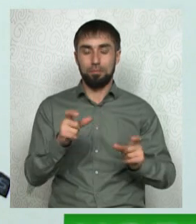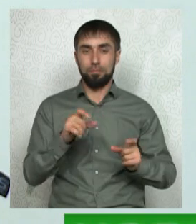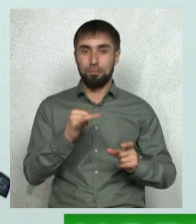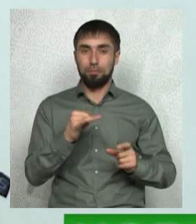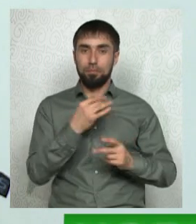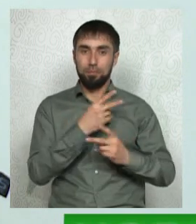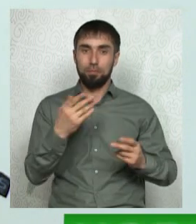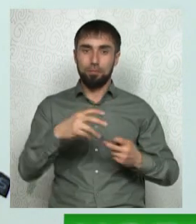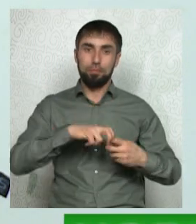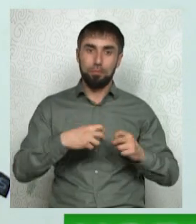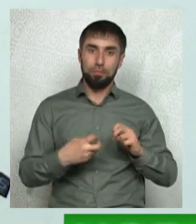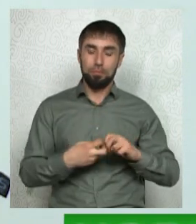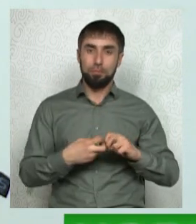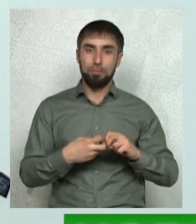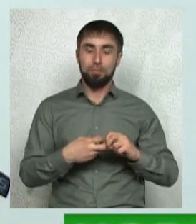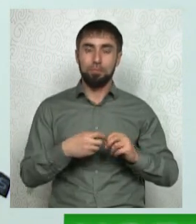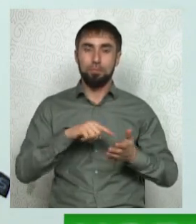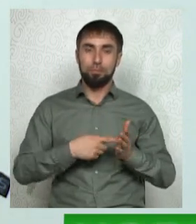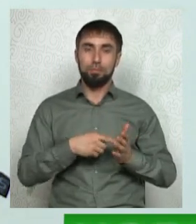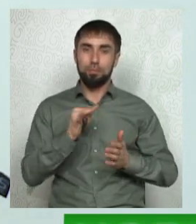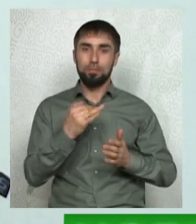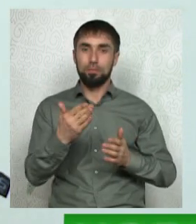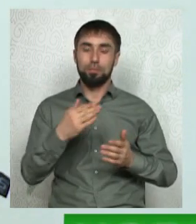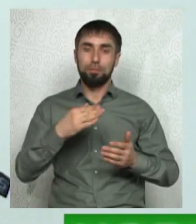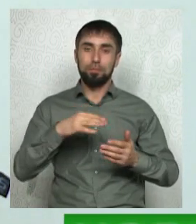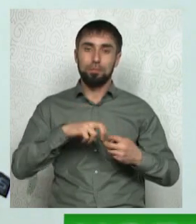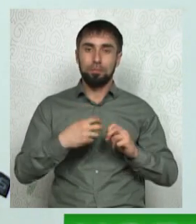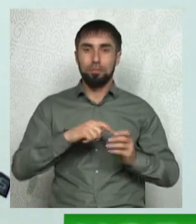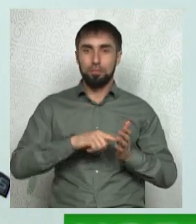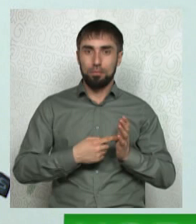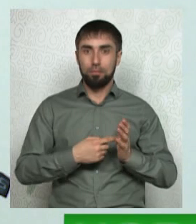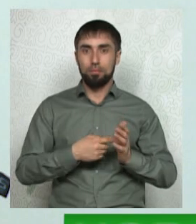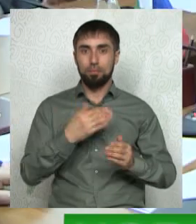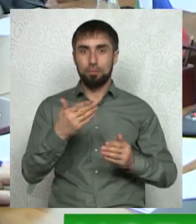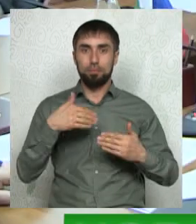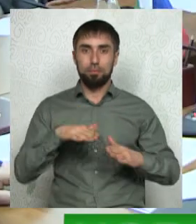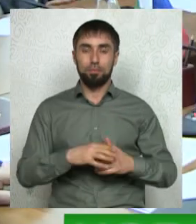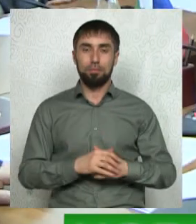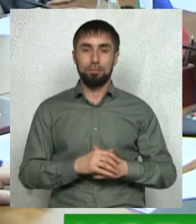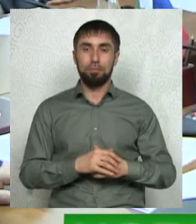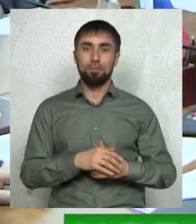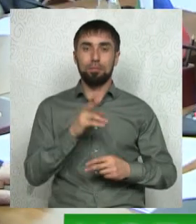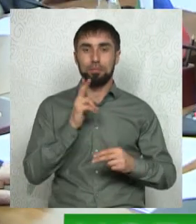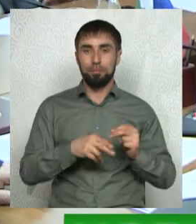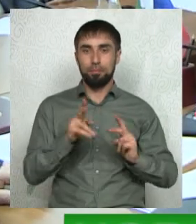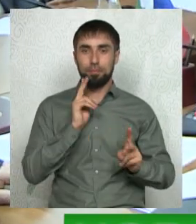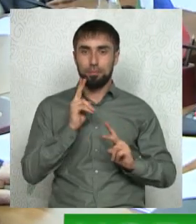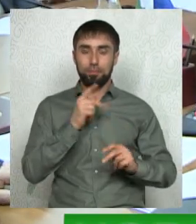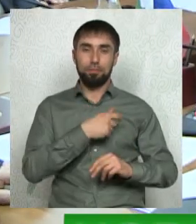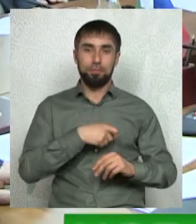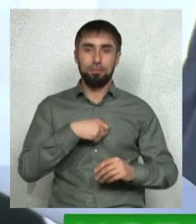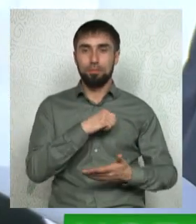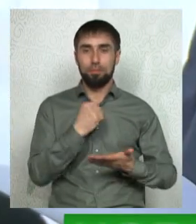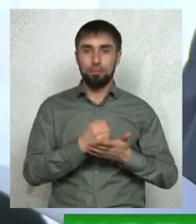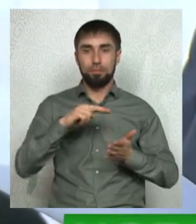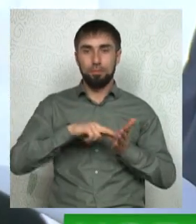увидеть вот эти проблемные точки и эти проблемные точки, обозначая их, решать. В завершение заседания депутаты